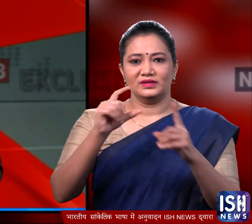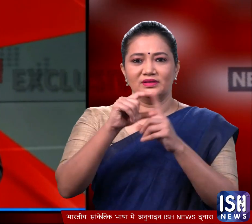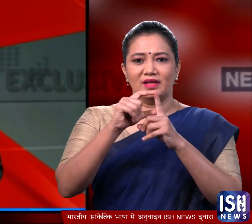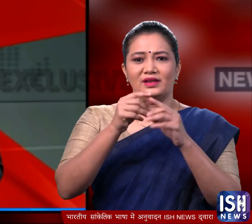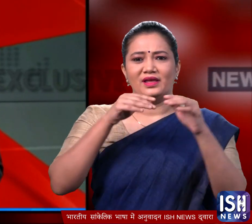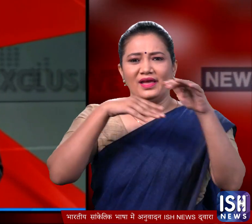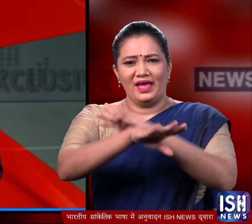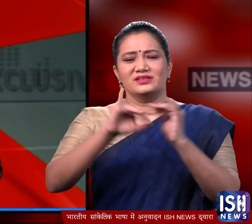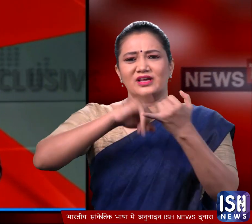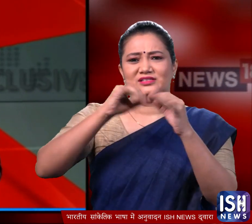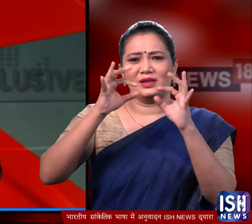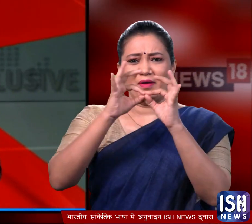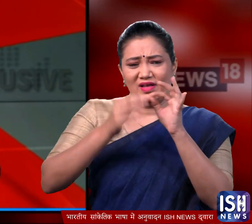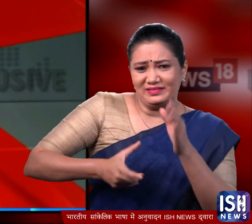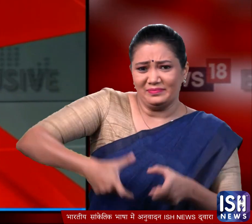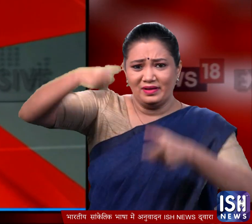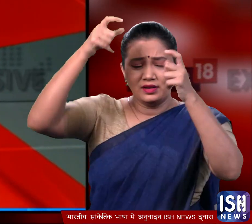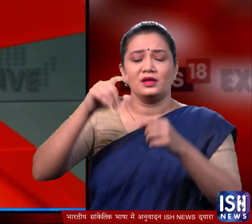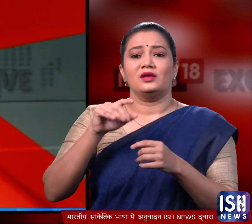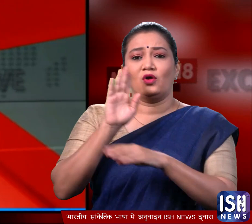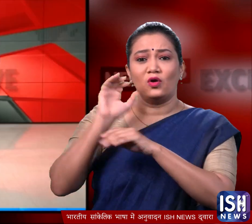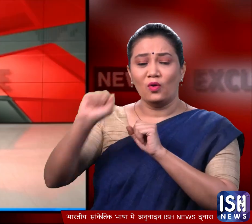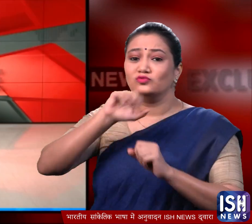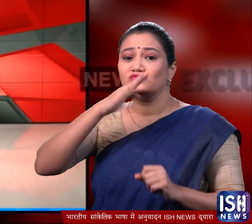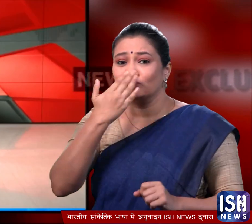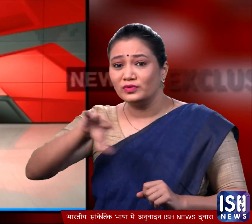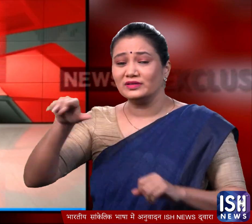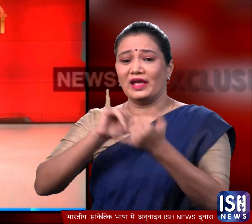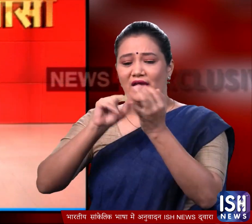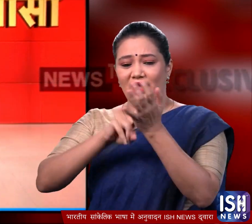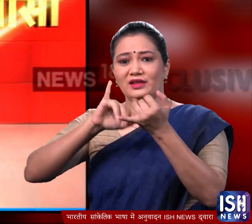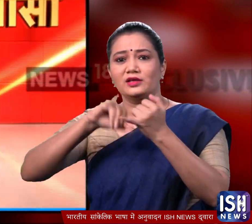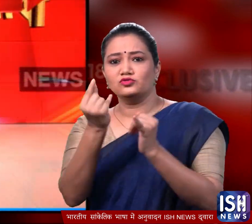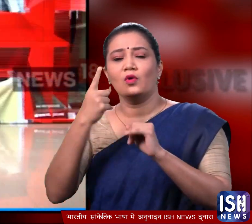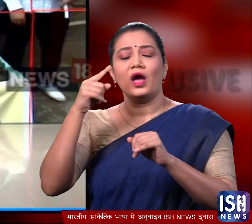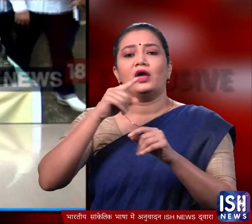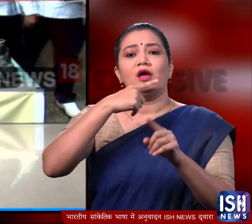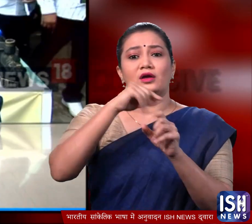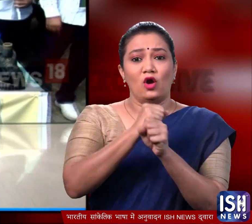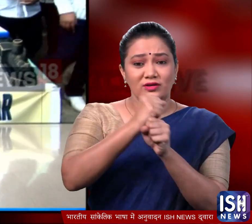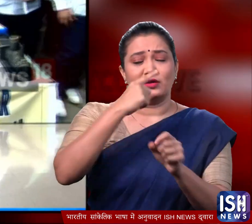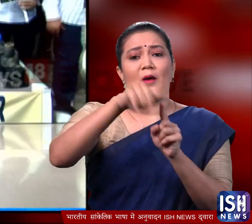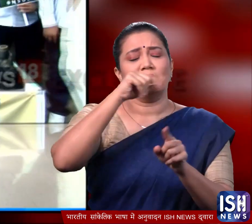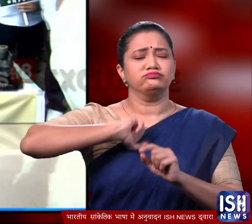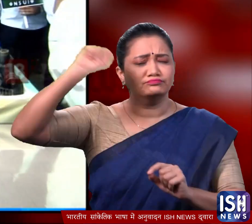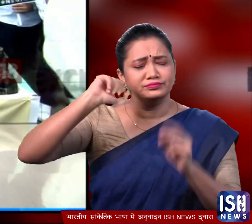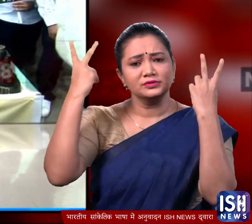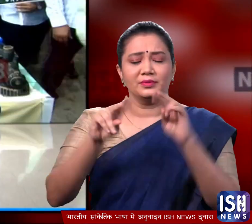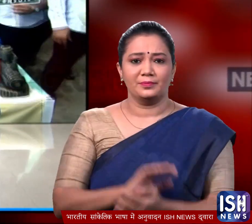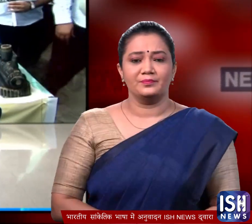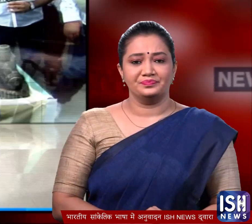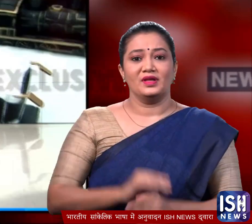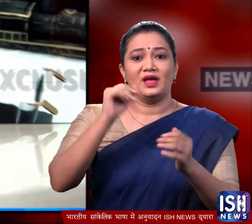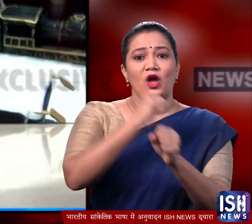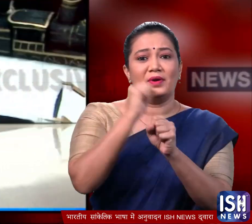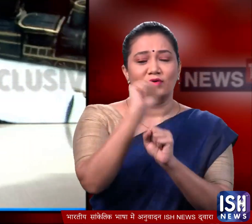दिल्ली में शास्त्री भवन के सामने कांग्रेस के छात्र संगठन एनएसयूआई ने केंद्र सरकार के खिलाफ प्रदर्शन किया। इन लोगों ने सरकार की